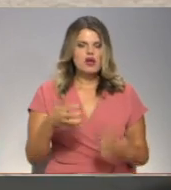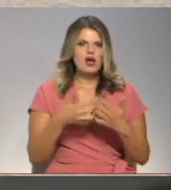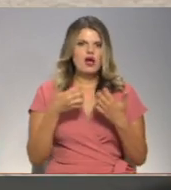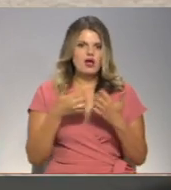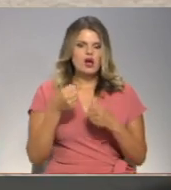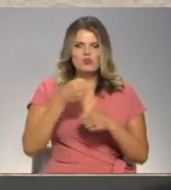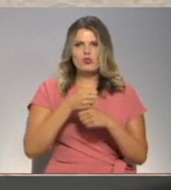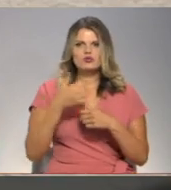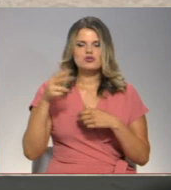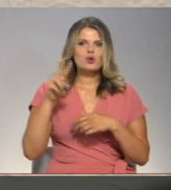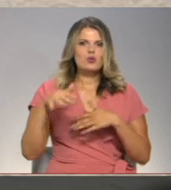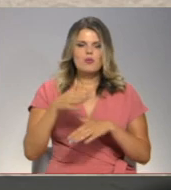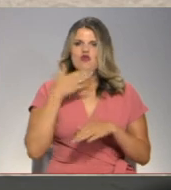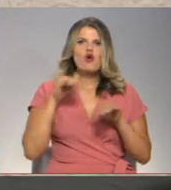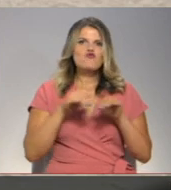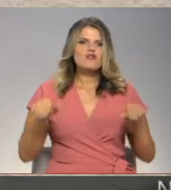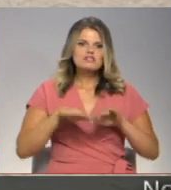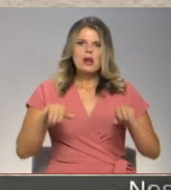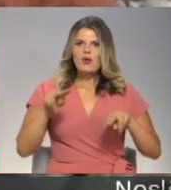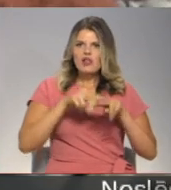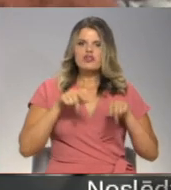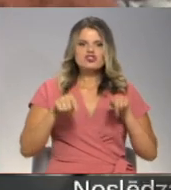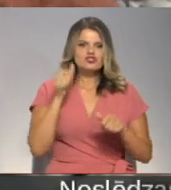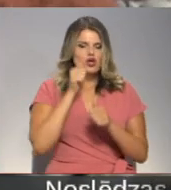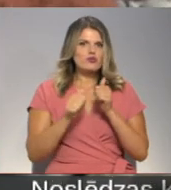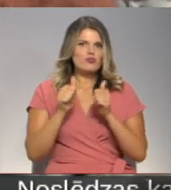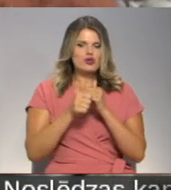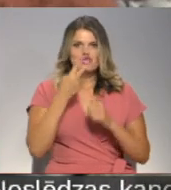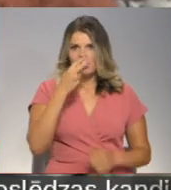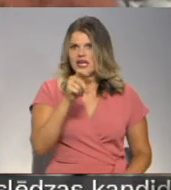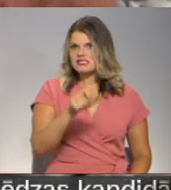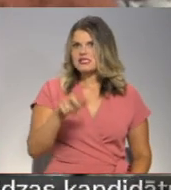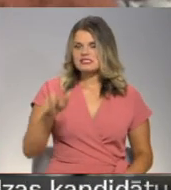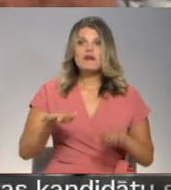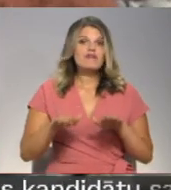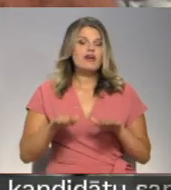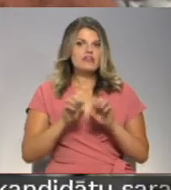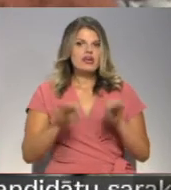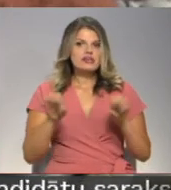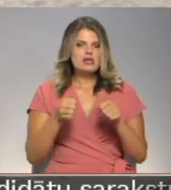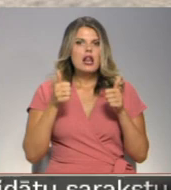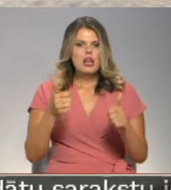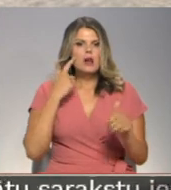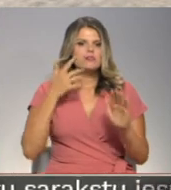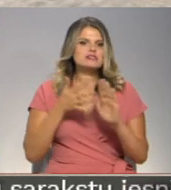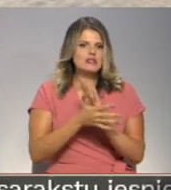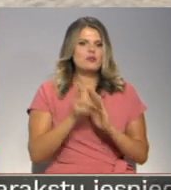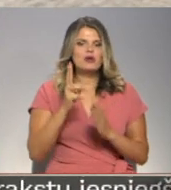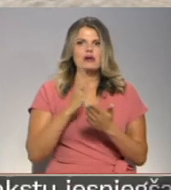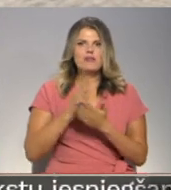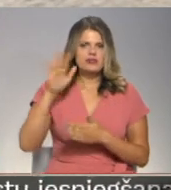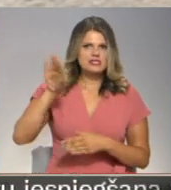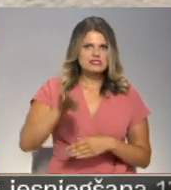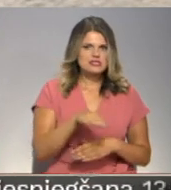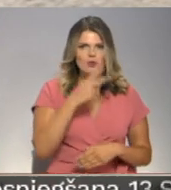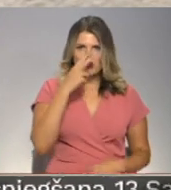Karostas jūrmala nav oficiāla peldvieta, tomēr šeit nereti sastopam atpūtnieki. Vietējie stāsta, ka labi apzinās Stāvkrasta bīstamību un